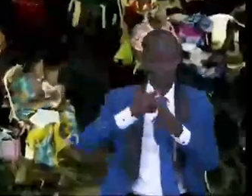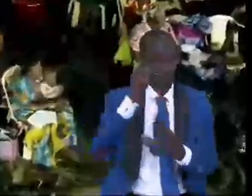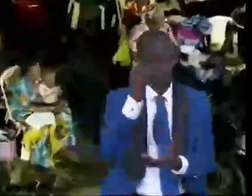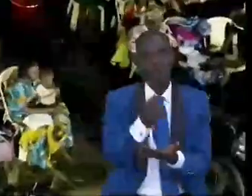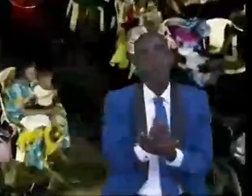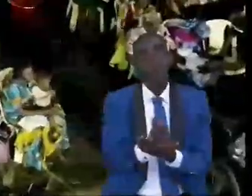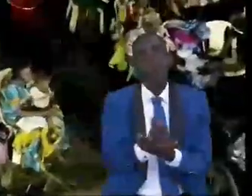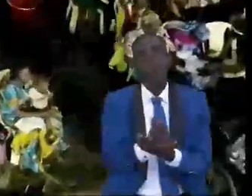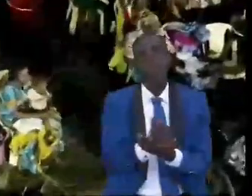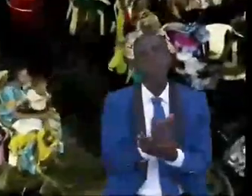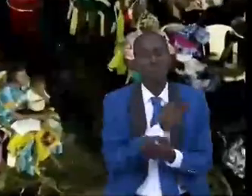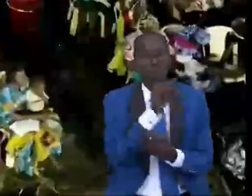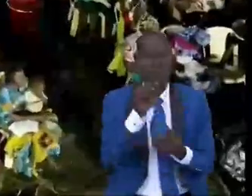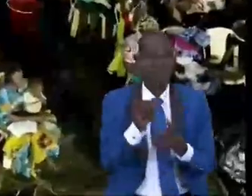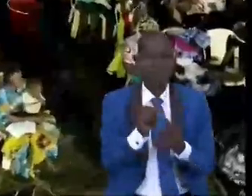Amen.